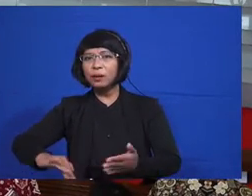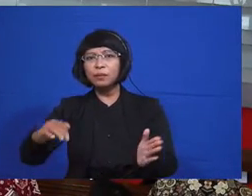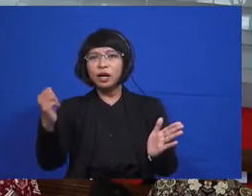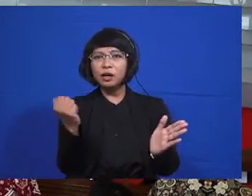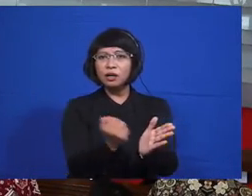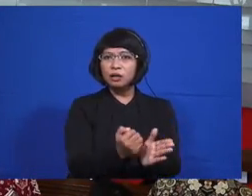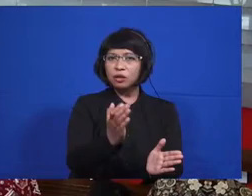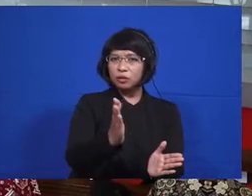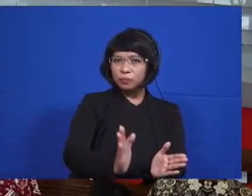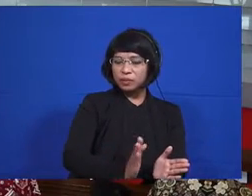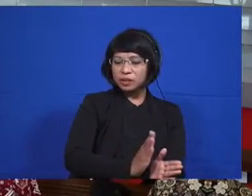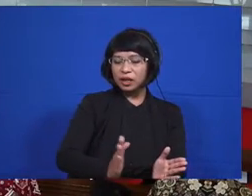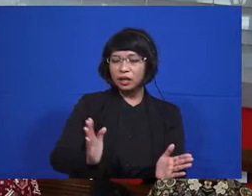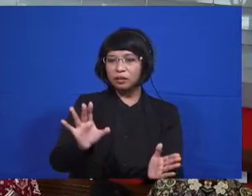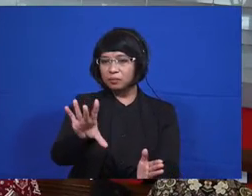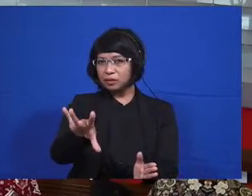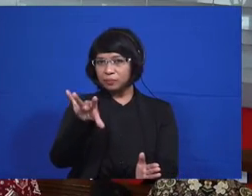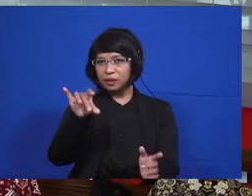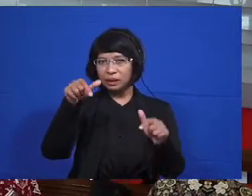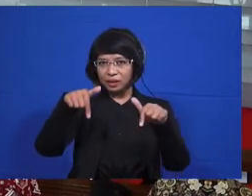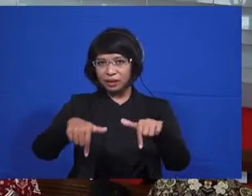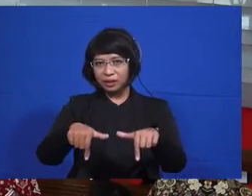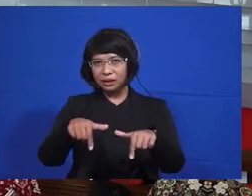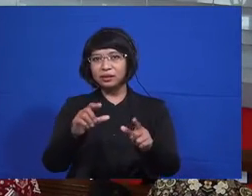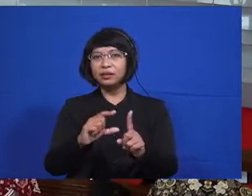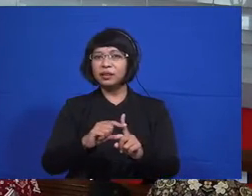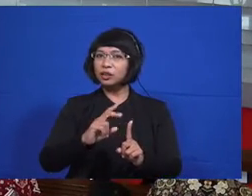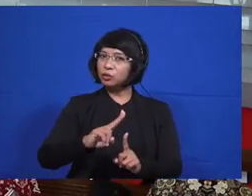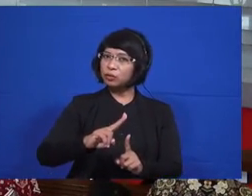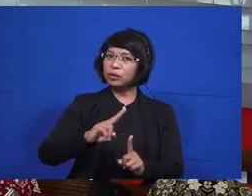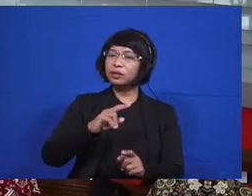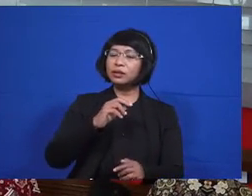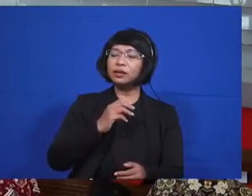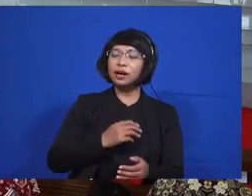yang terpilih ini.